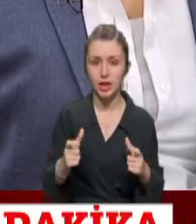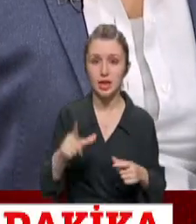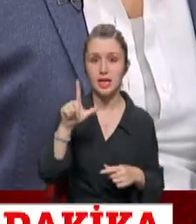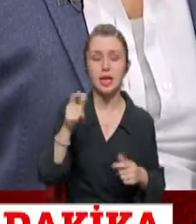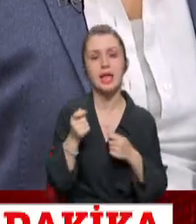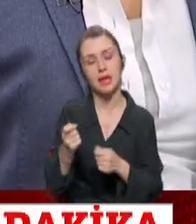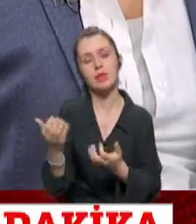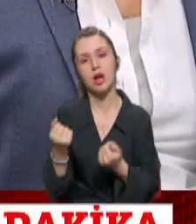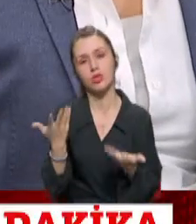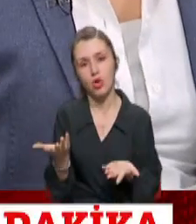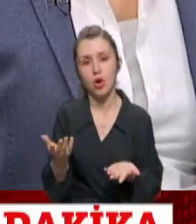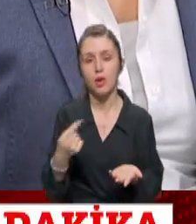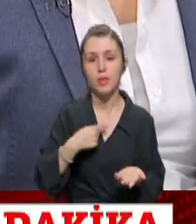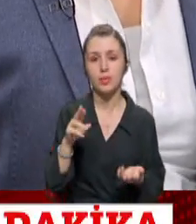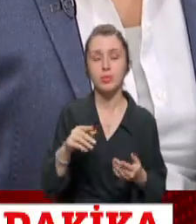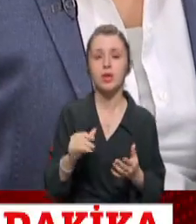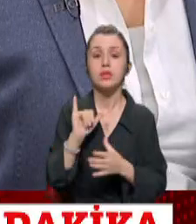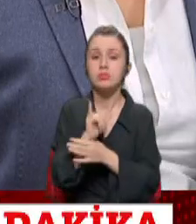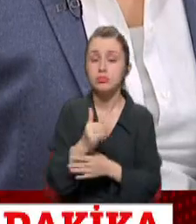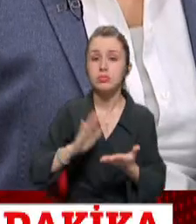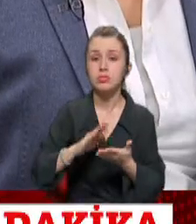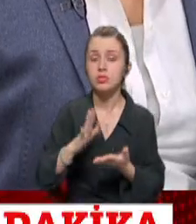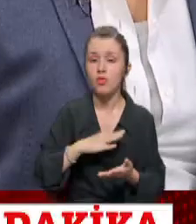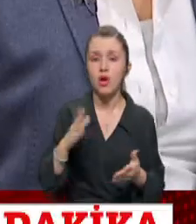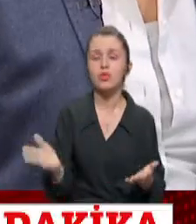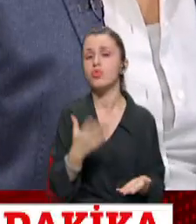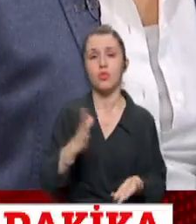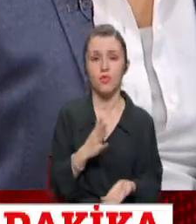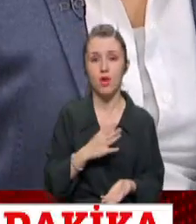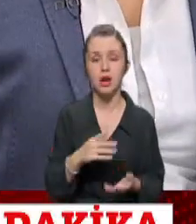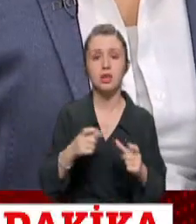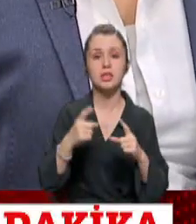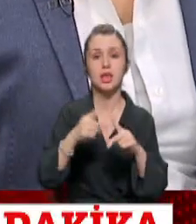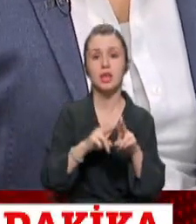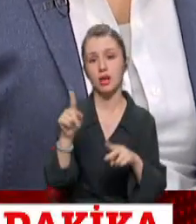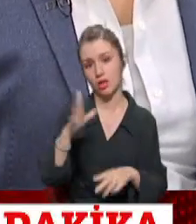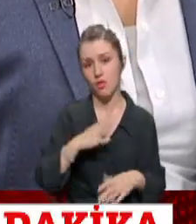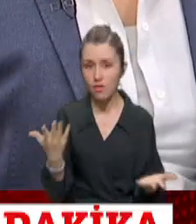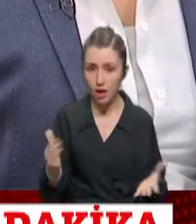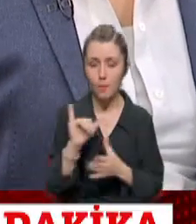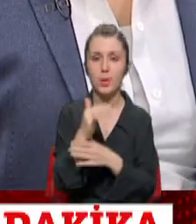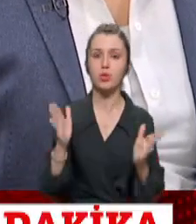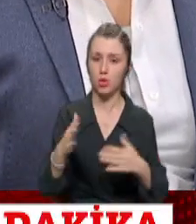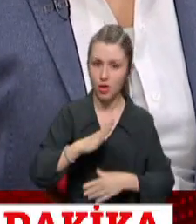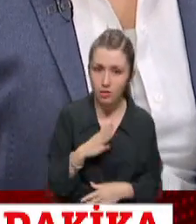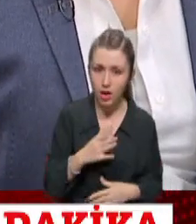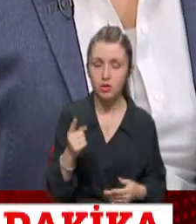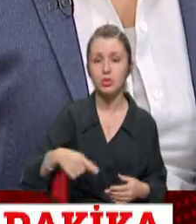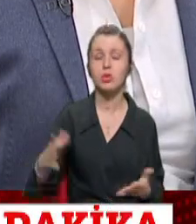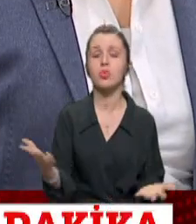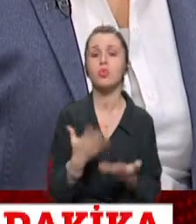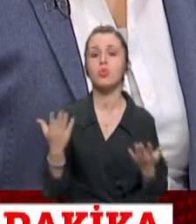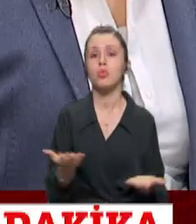gerekli eğitimler alınıyor, veriliyor. Benim gibi bir sürü meslek insanı çıkıyor. Sivil toplum kuruluşları var, meslek odaları var. Burada bir sürü